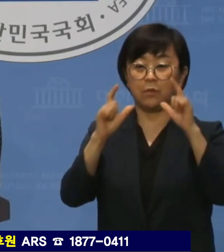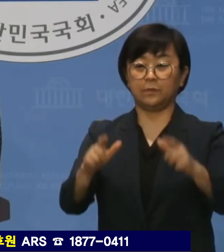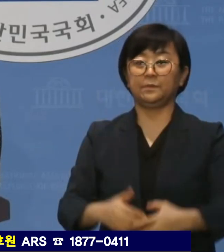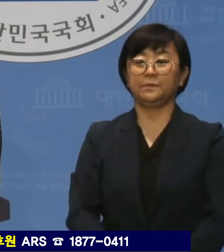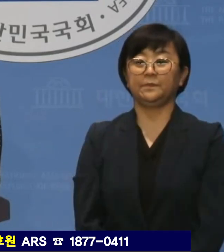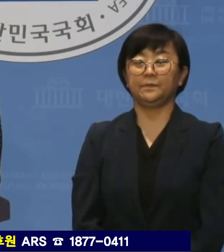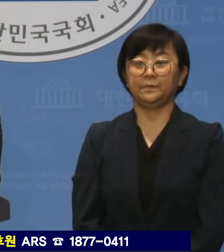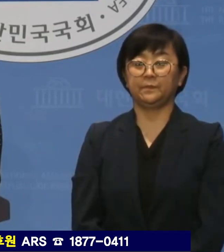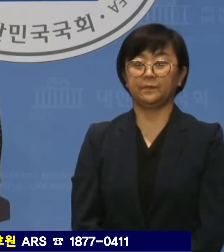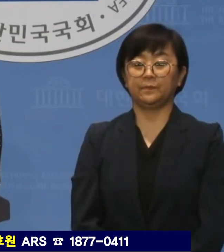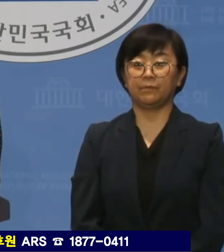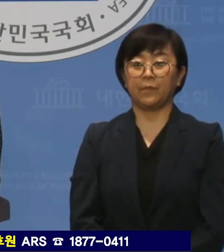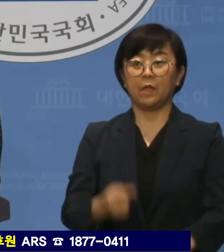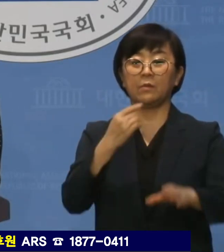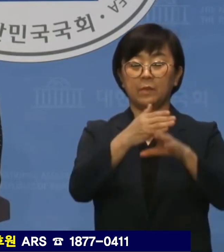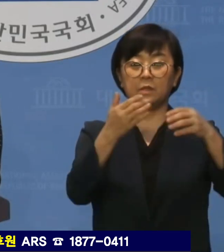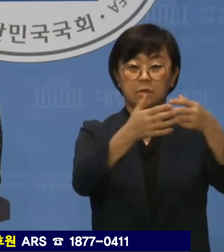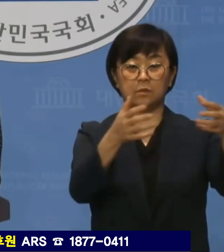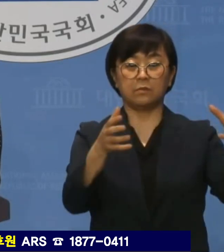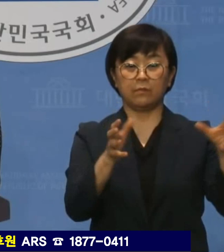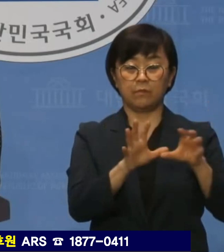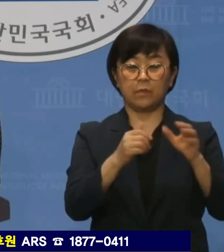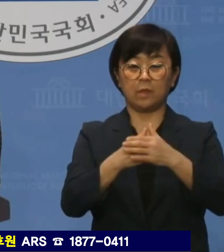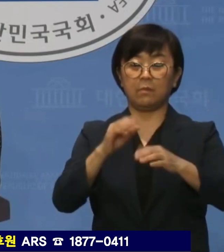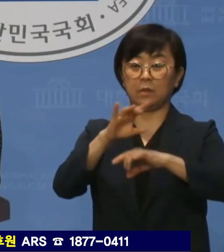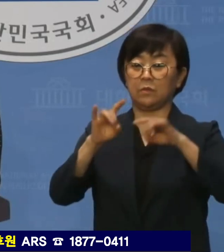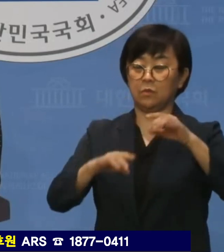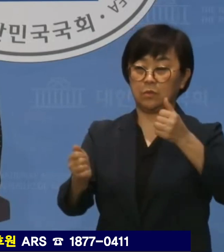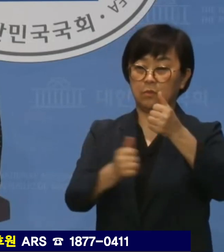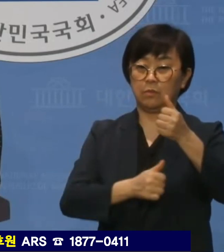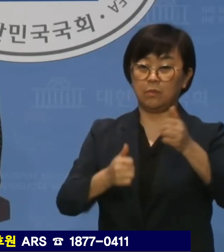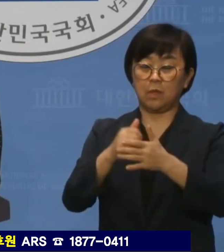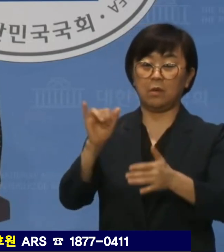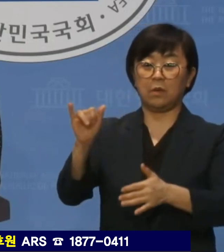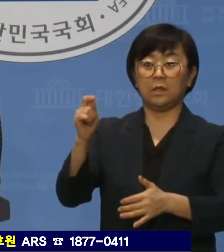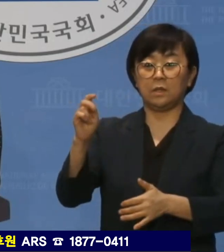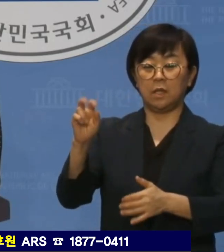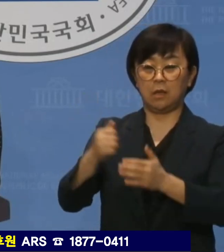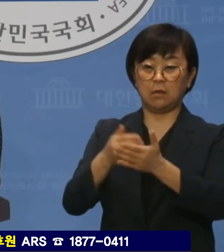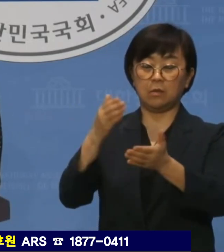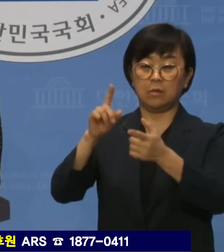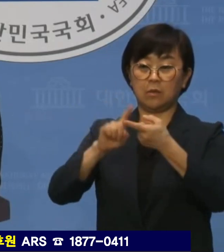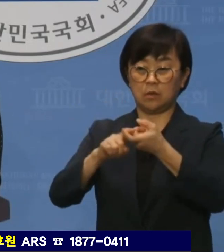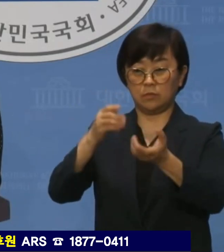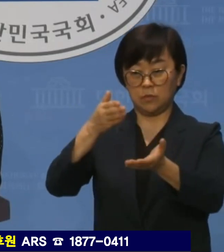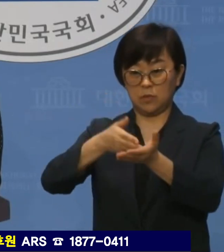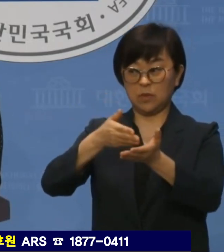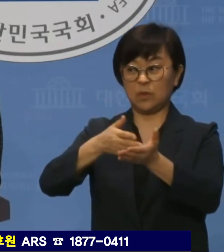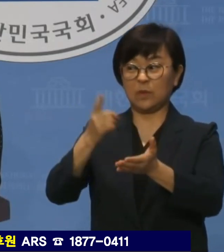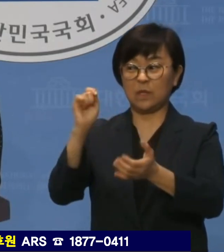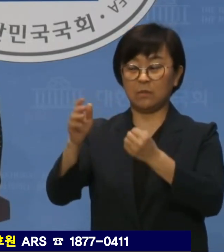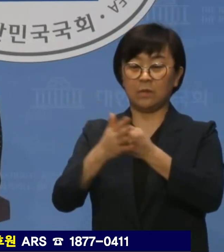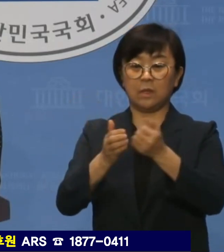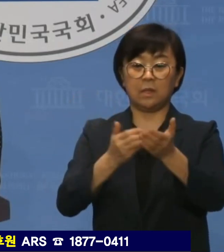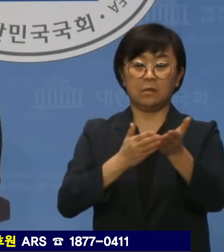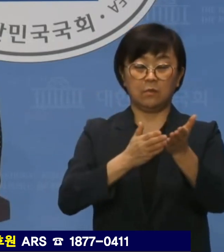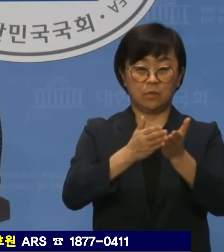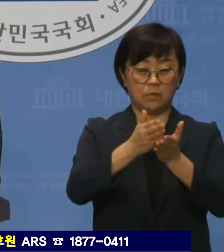경고합니다. 더불어민주당은 방통위의 YTN 연합뉴스TV